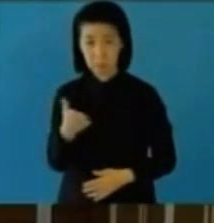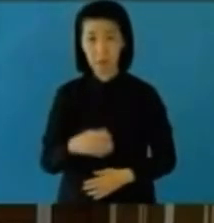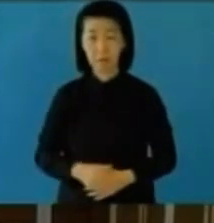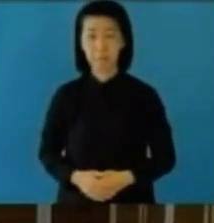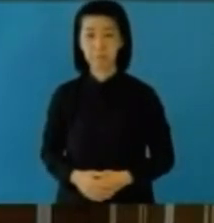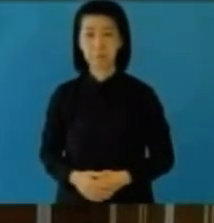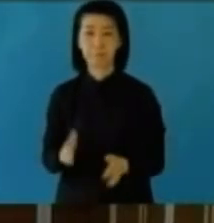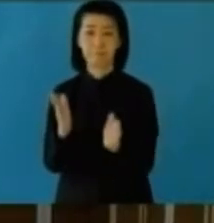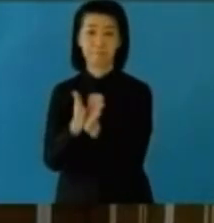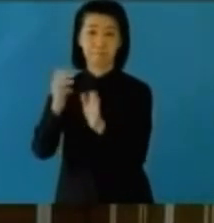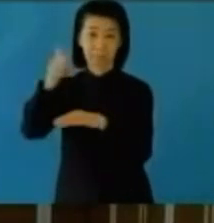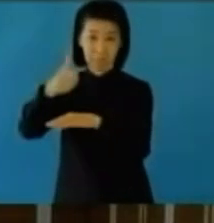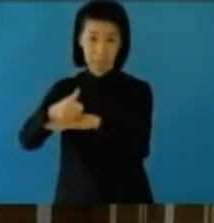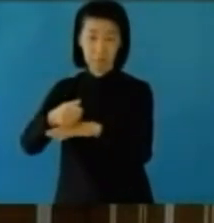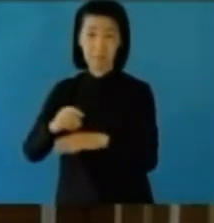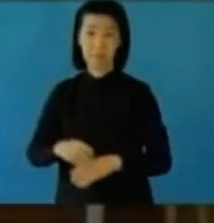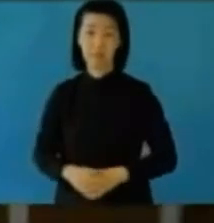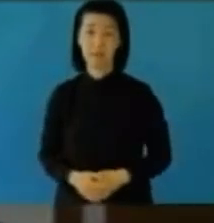田知